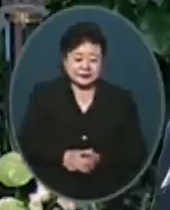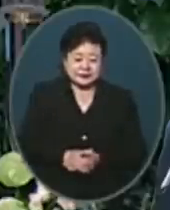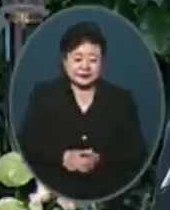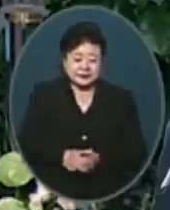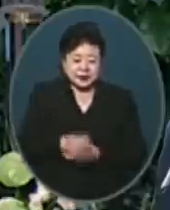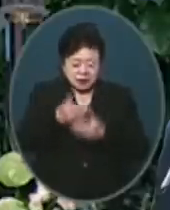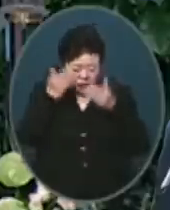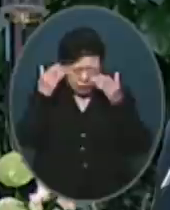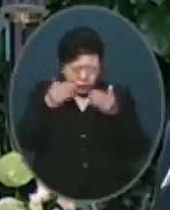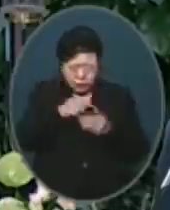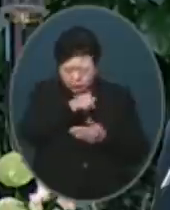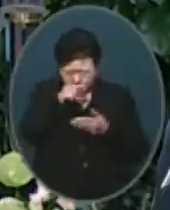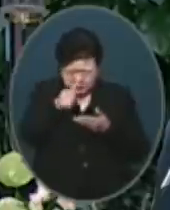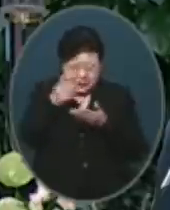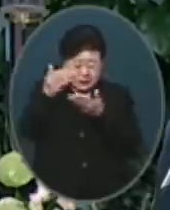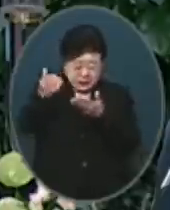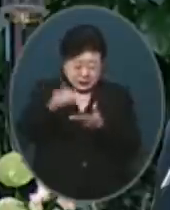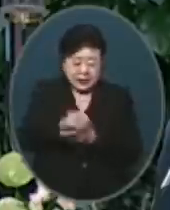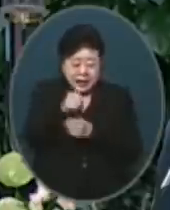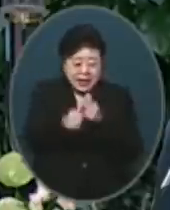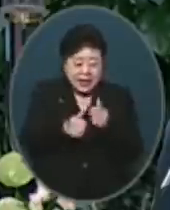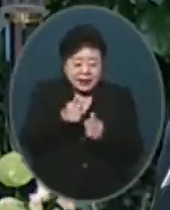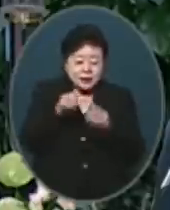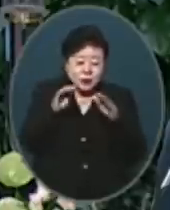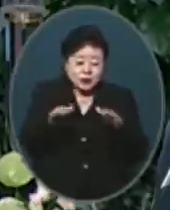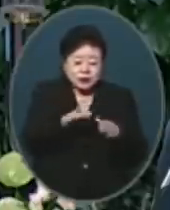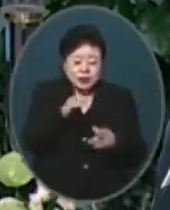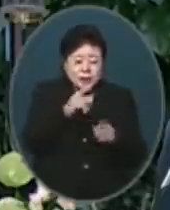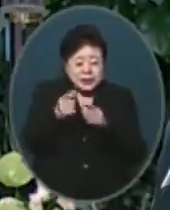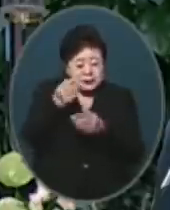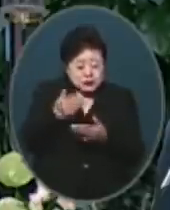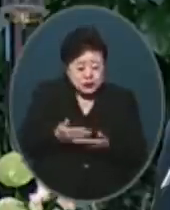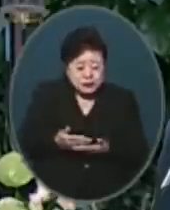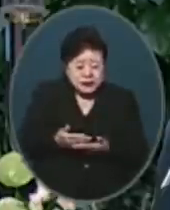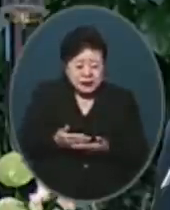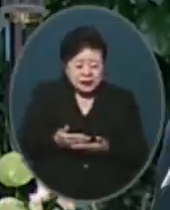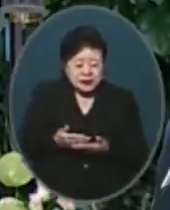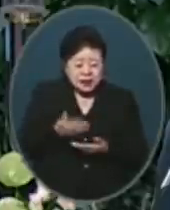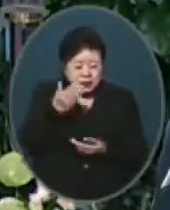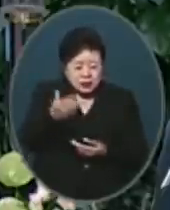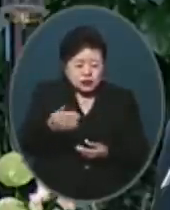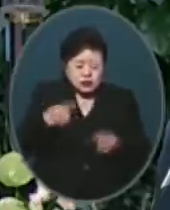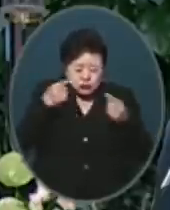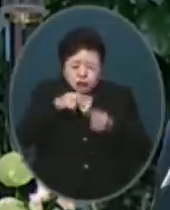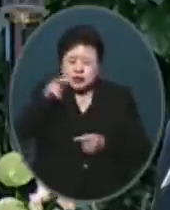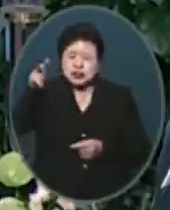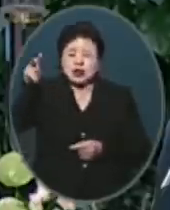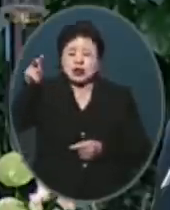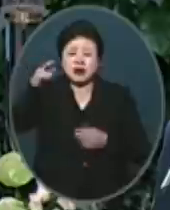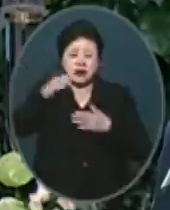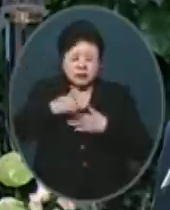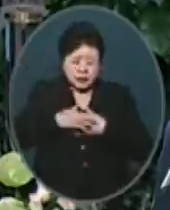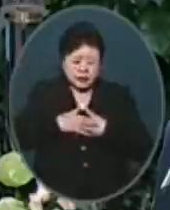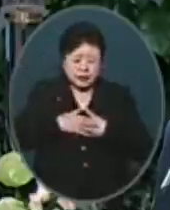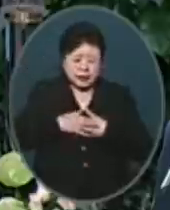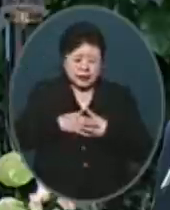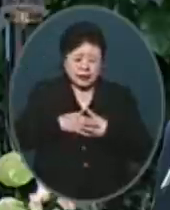위해서 평생을 바쳤습니다. 하나님은 오늘도 우리에게 말씀하십니다. 너는 눈을 들어 내어 있는